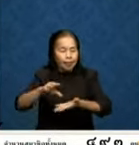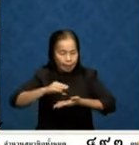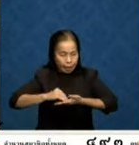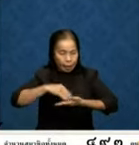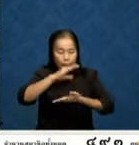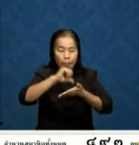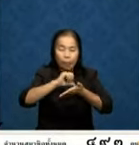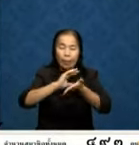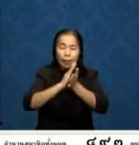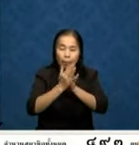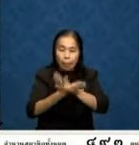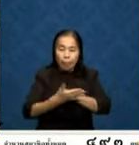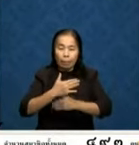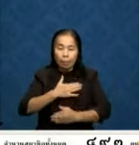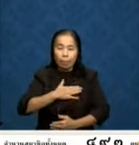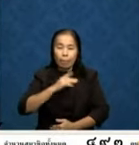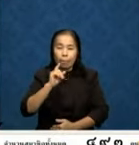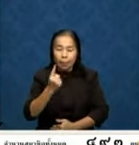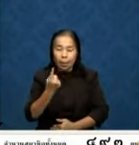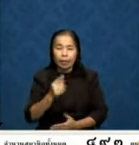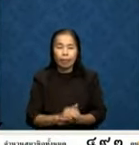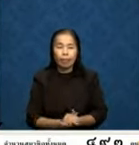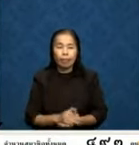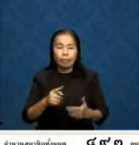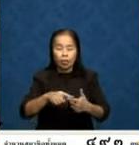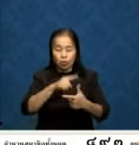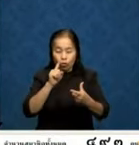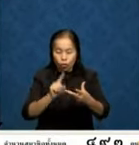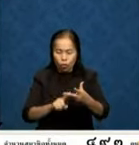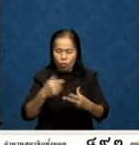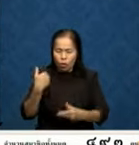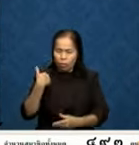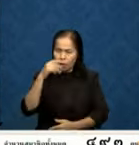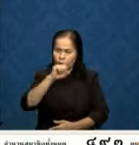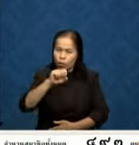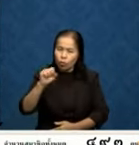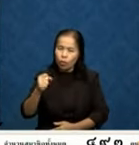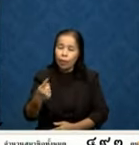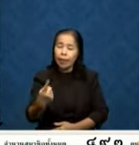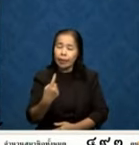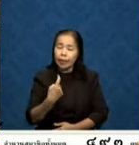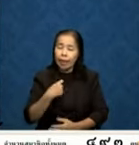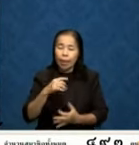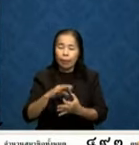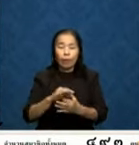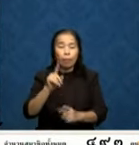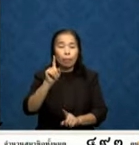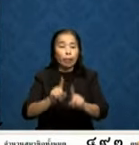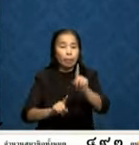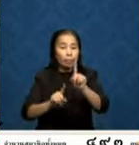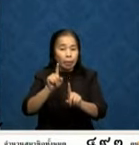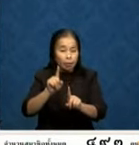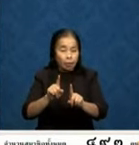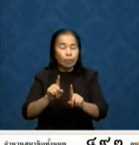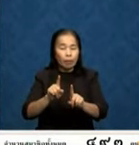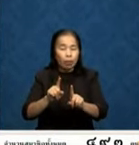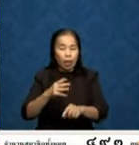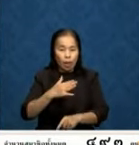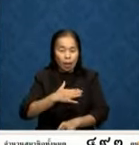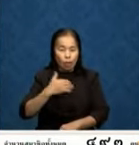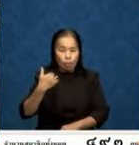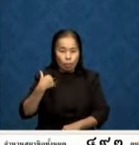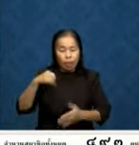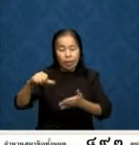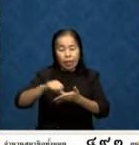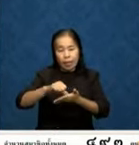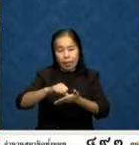บการจัดสรรปี67นะครับแล้วมีเมื่อกี้มีท่านส.ส.ได้ถามเรื่องของการประเมินผลนะครับเราได้มีการปรับปรุงนะ